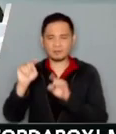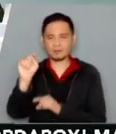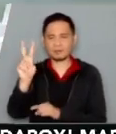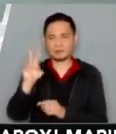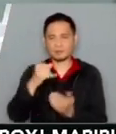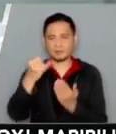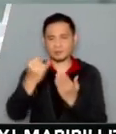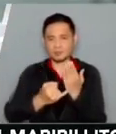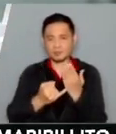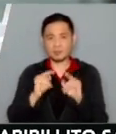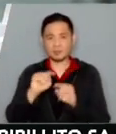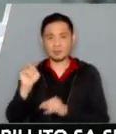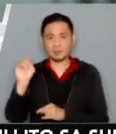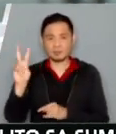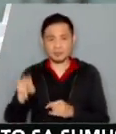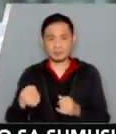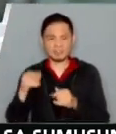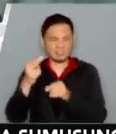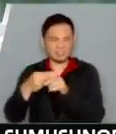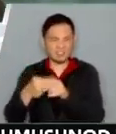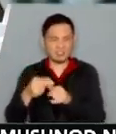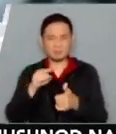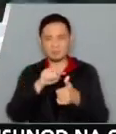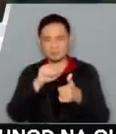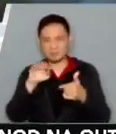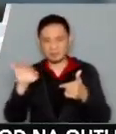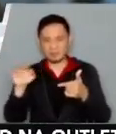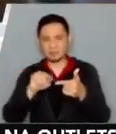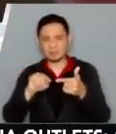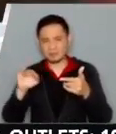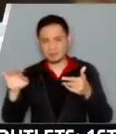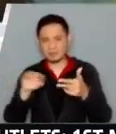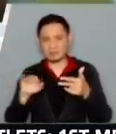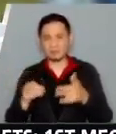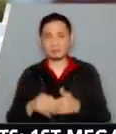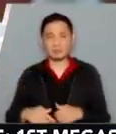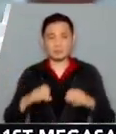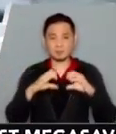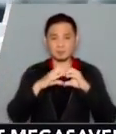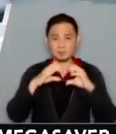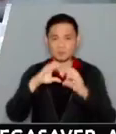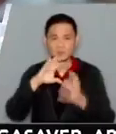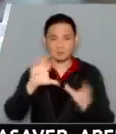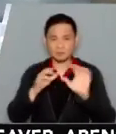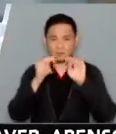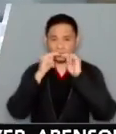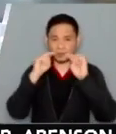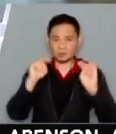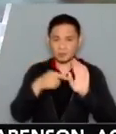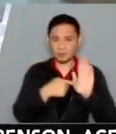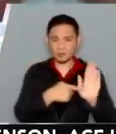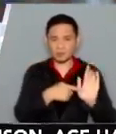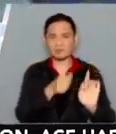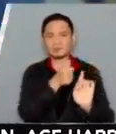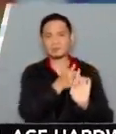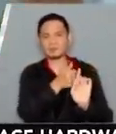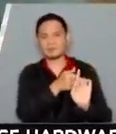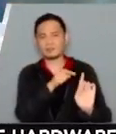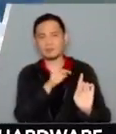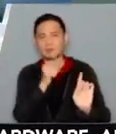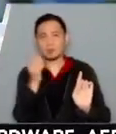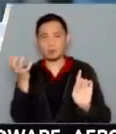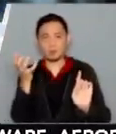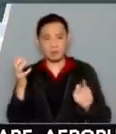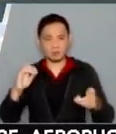na Alchemy of Souls at True Beauty. Sa panayam ng GMA Integrated News, chinika niya na gusto niya muling makakolab si